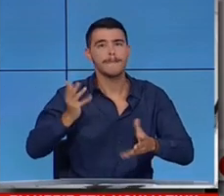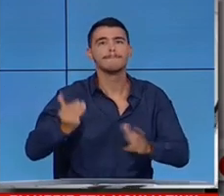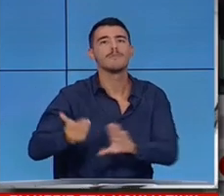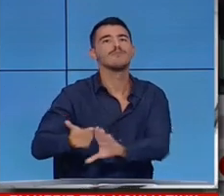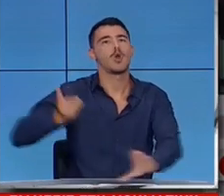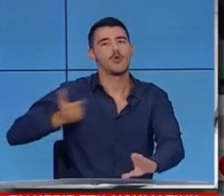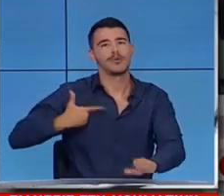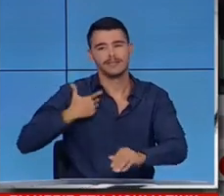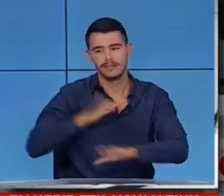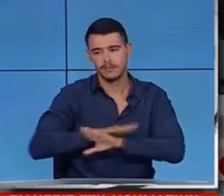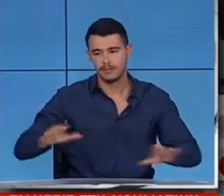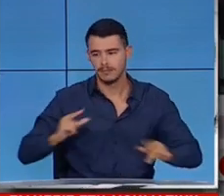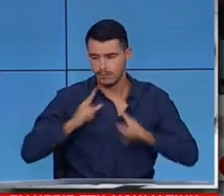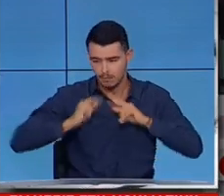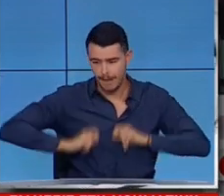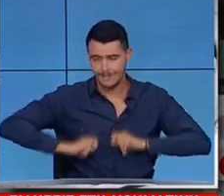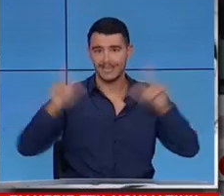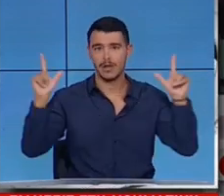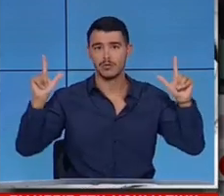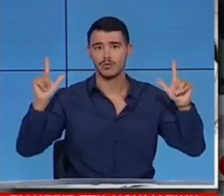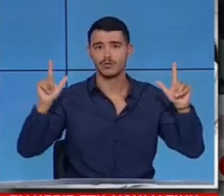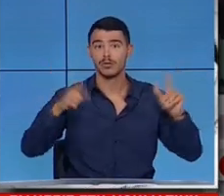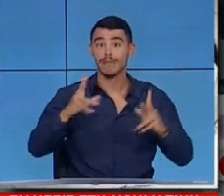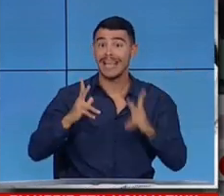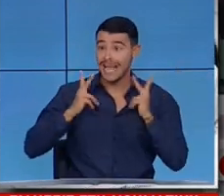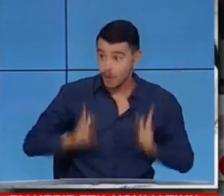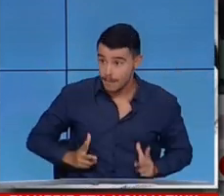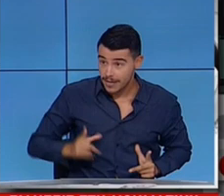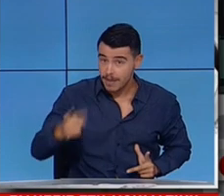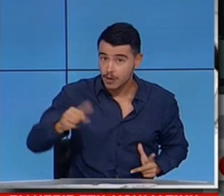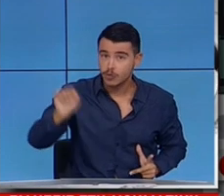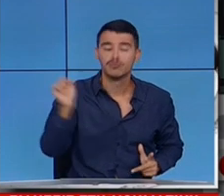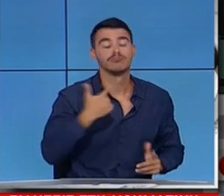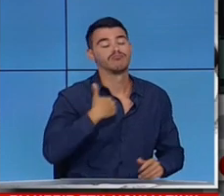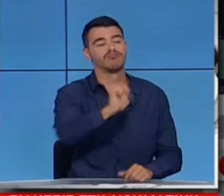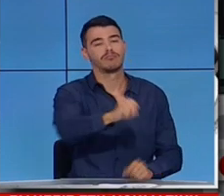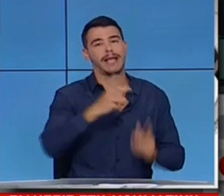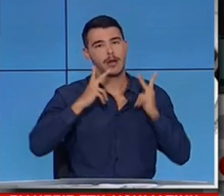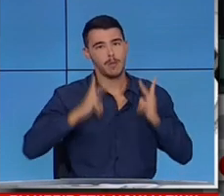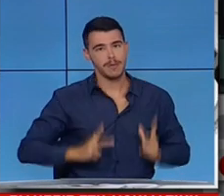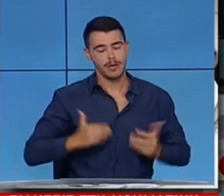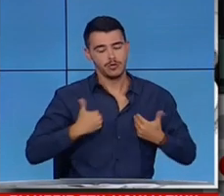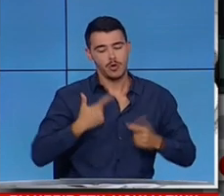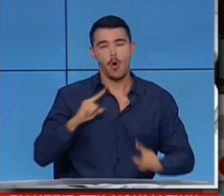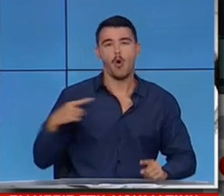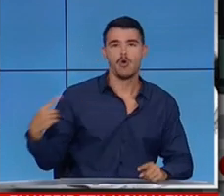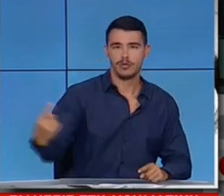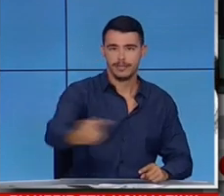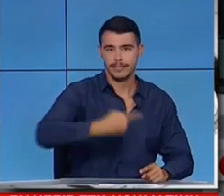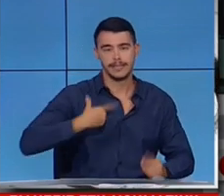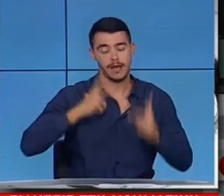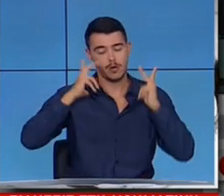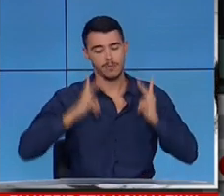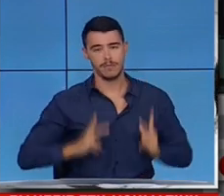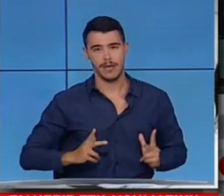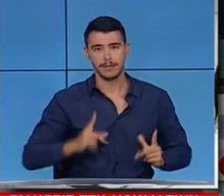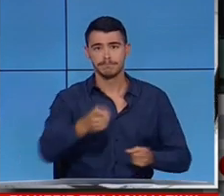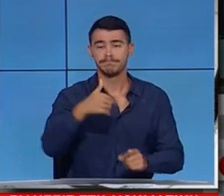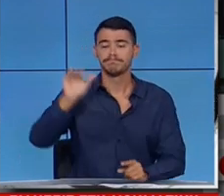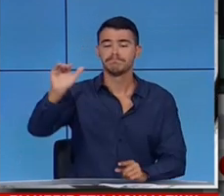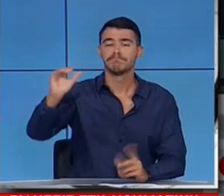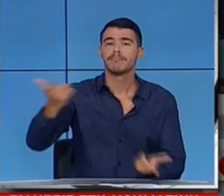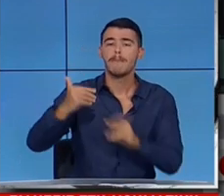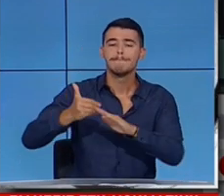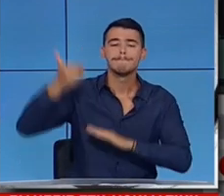Πολύ ικανοποιημένος και εγώ και όλοι μας νομίζω. Θέλω να μου πείτε πώς βλέπετε την επόμενη μέρα στα κανάλια. Και πώς σκέφτεστε